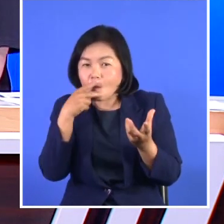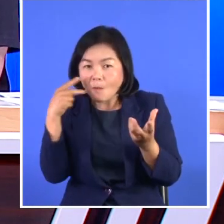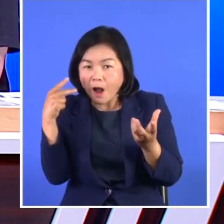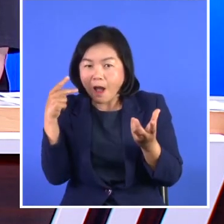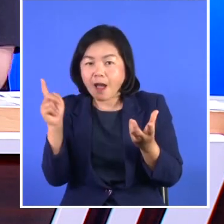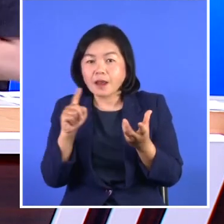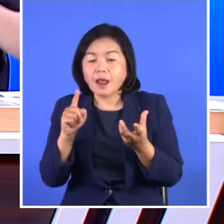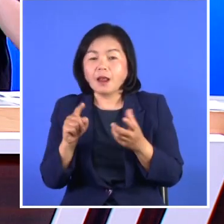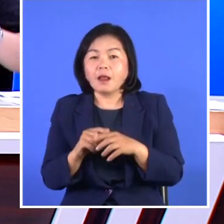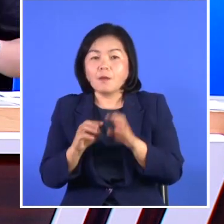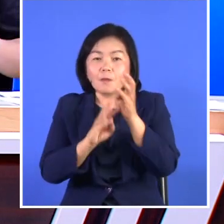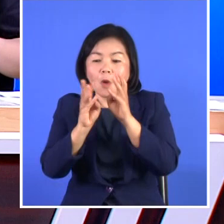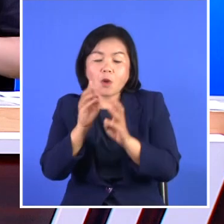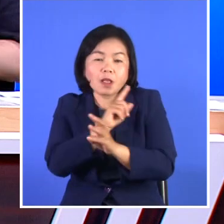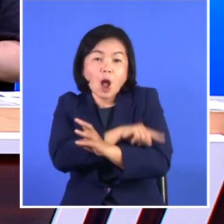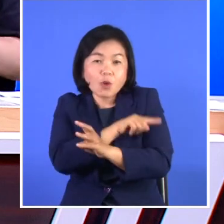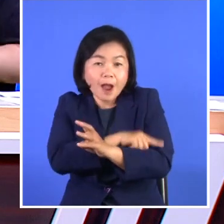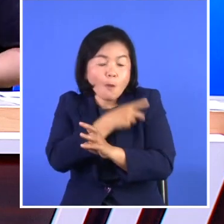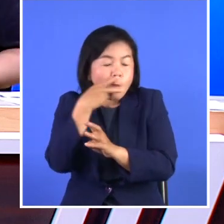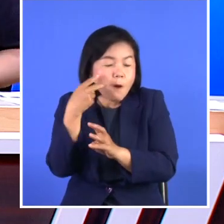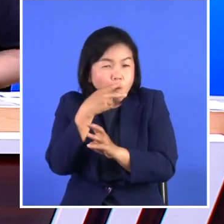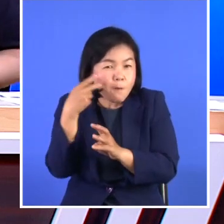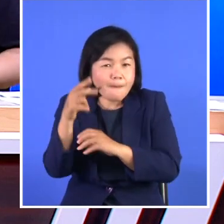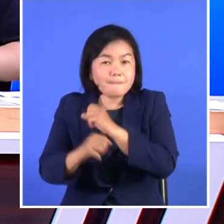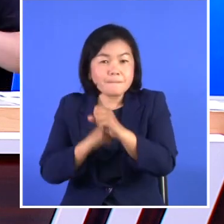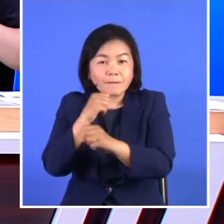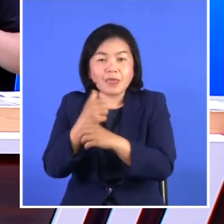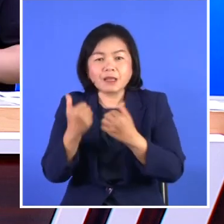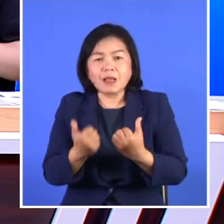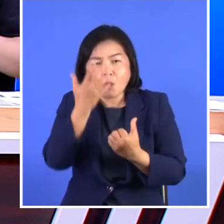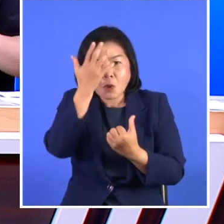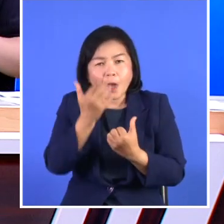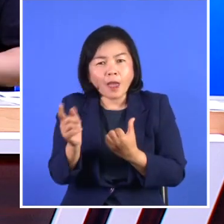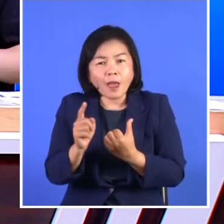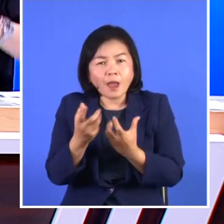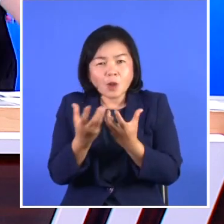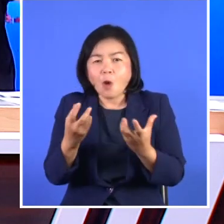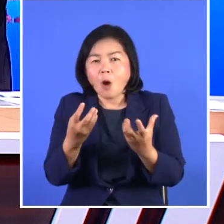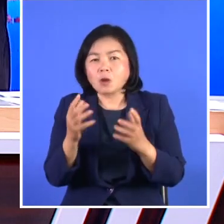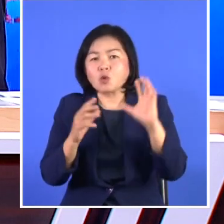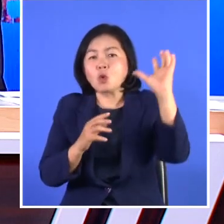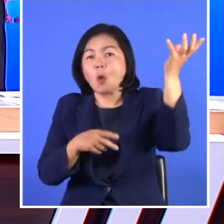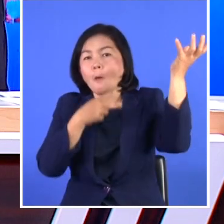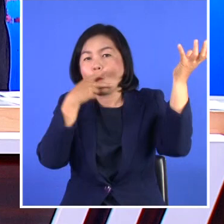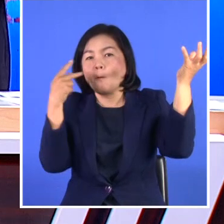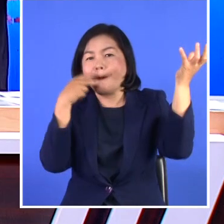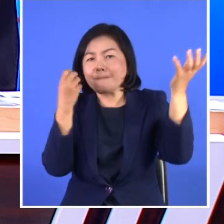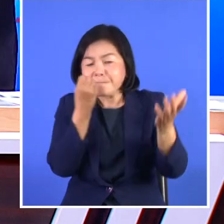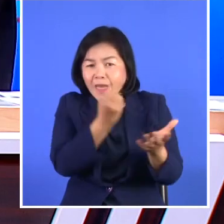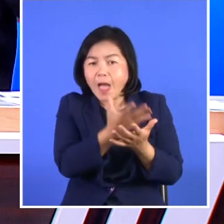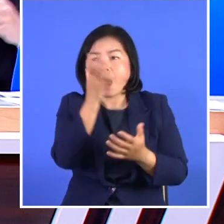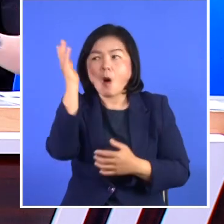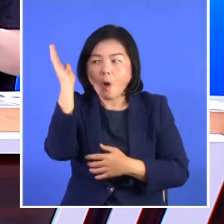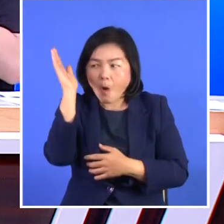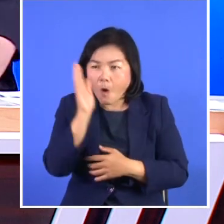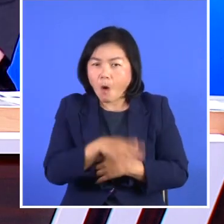าลทรายคุณผู้ชมปีนี้ต้องบอกว่าเป็นปีของน้ำตาลเนื่องจากว่าน้ำตาลในตลาดโลกราคาสูงมาก ม ีหน้าสูงม